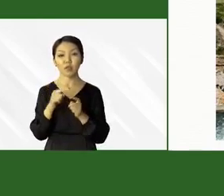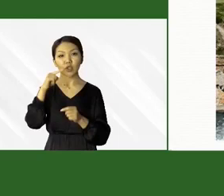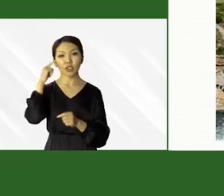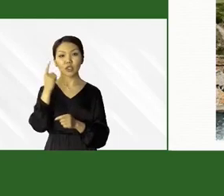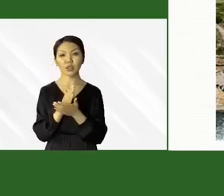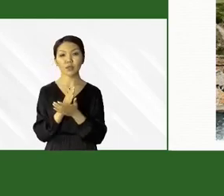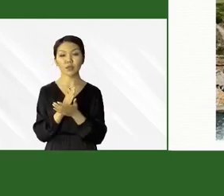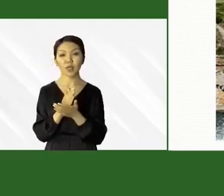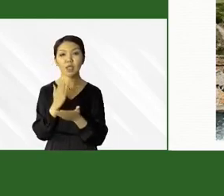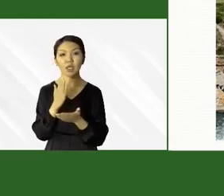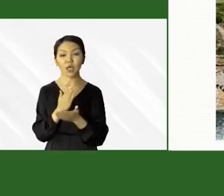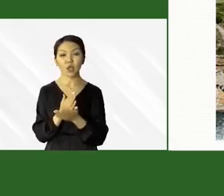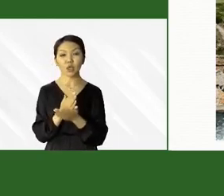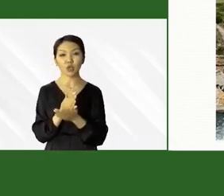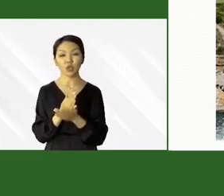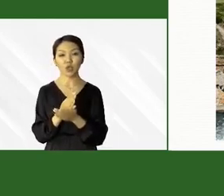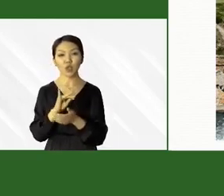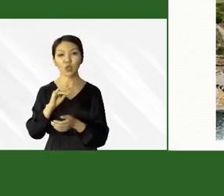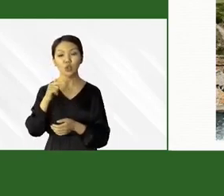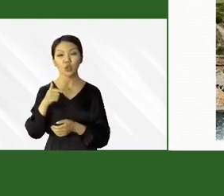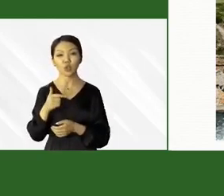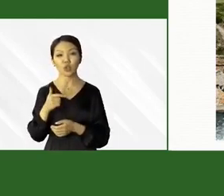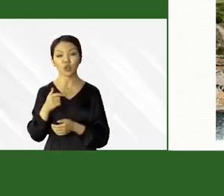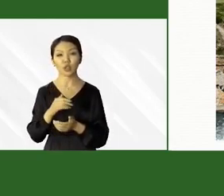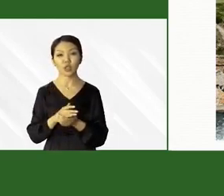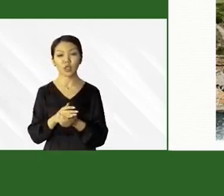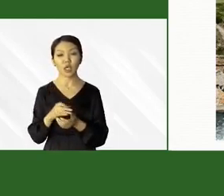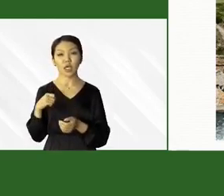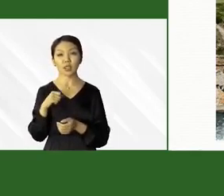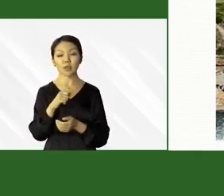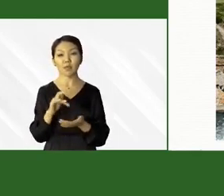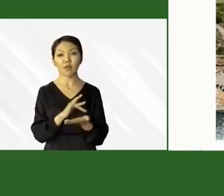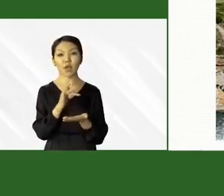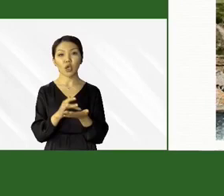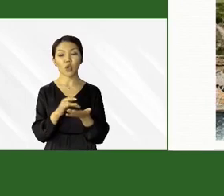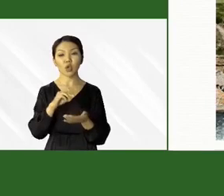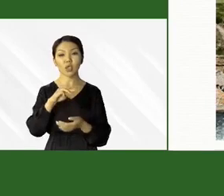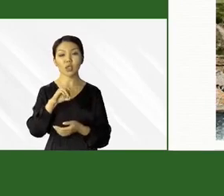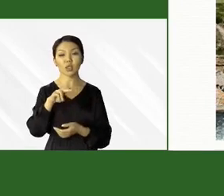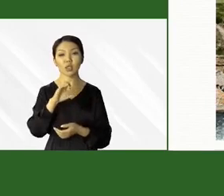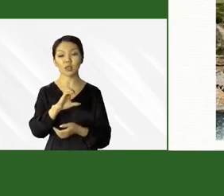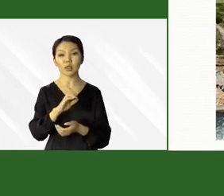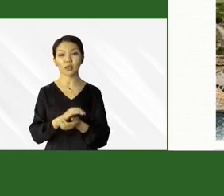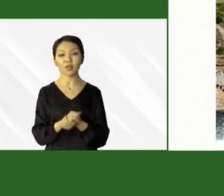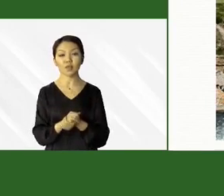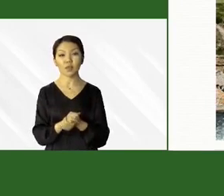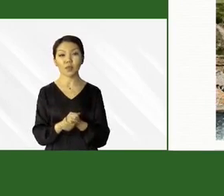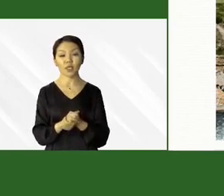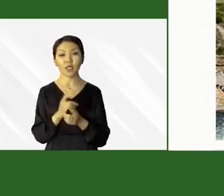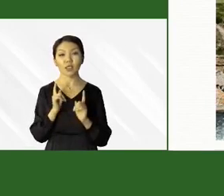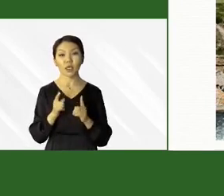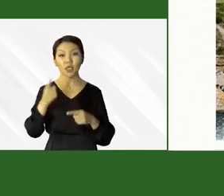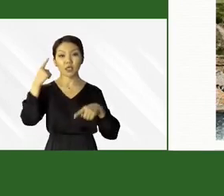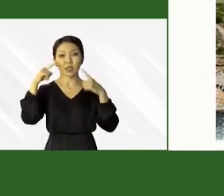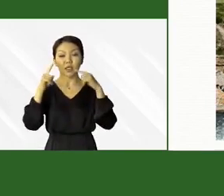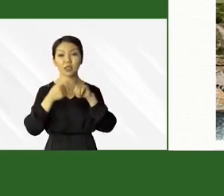«пять камней», находится южнее города Таласа на северных склонах Таласского лато. Согласно легенде,